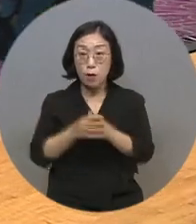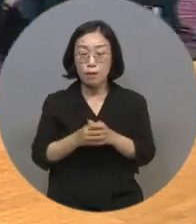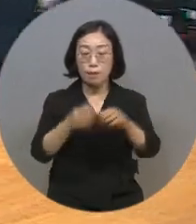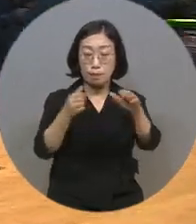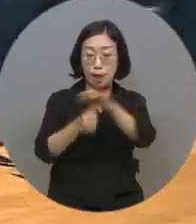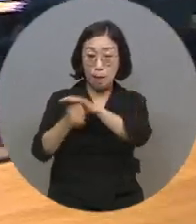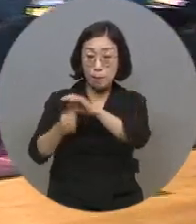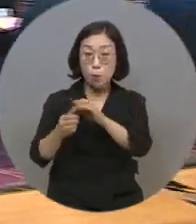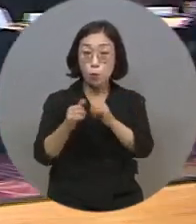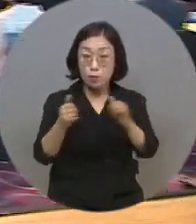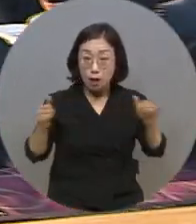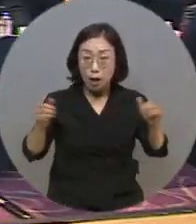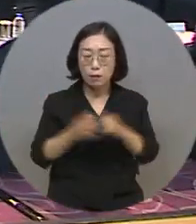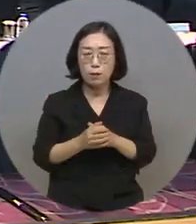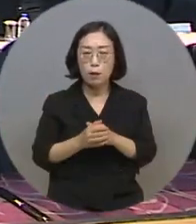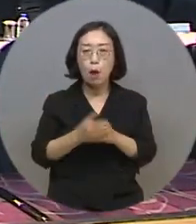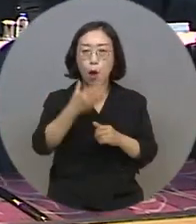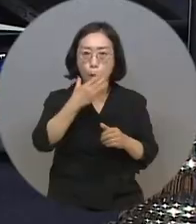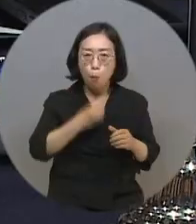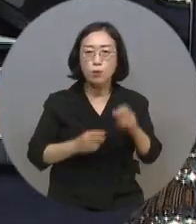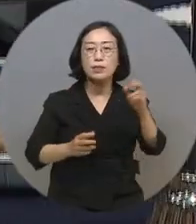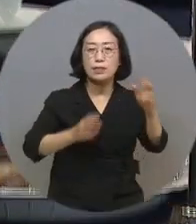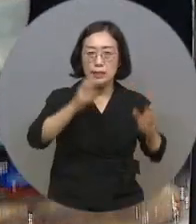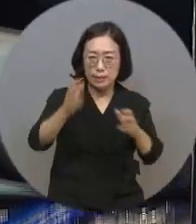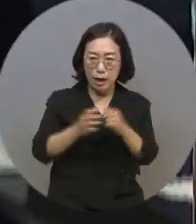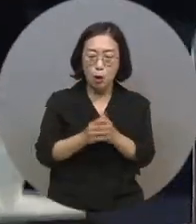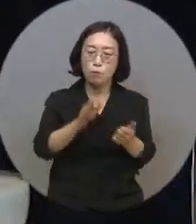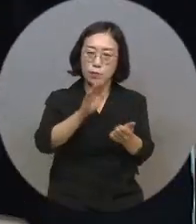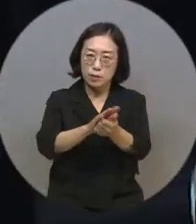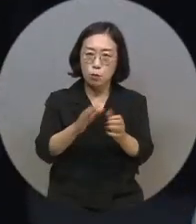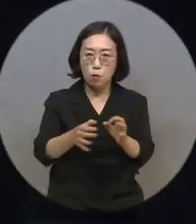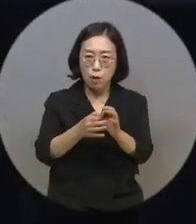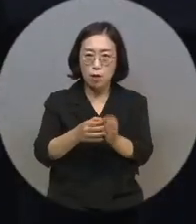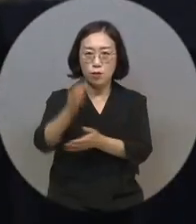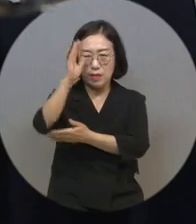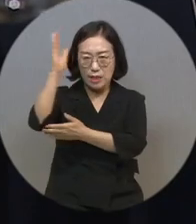대표들은 장애인 복지 사업과 지원에 대한 포부를 밝혔습니다.